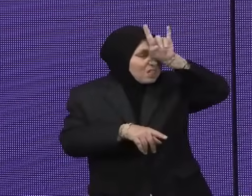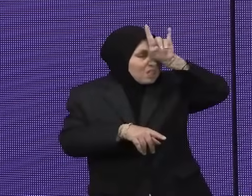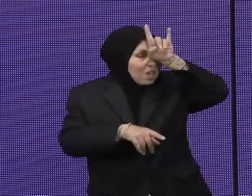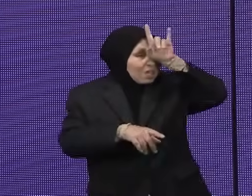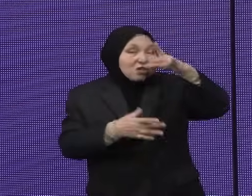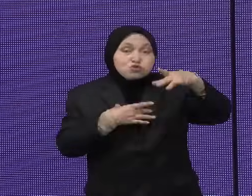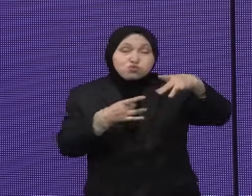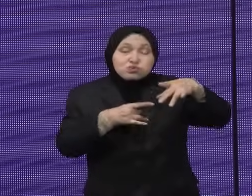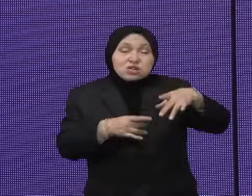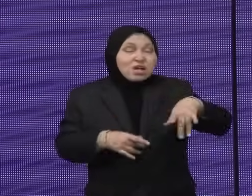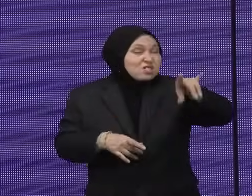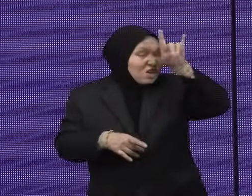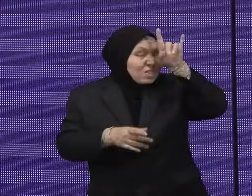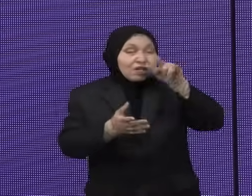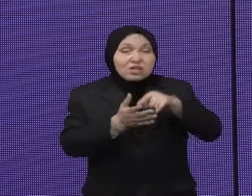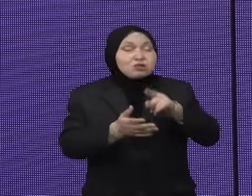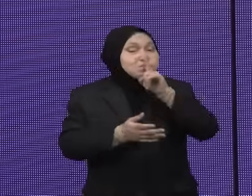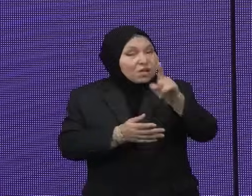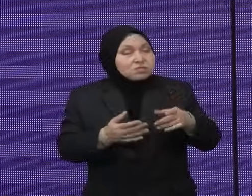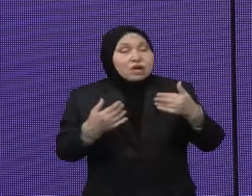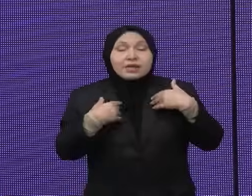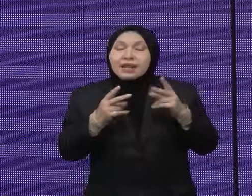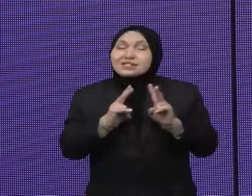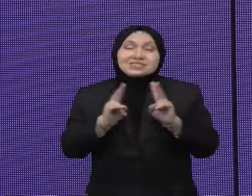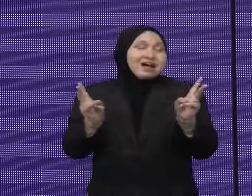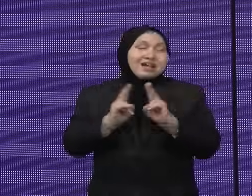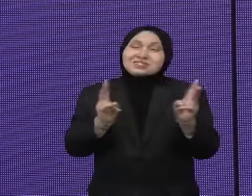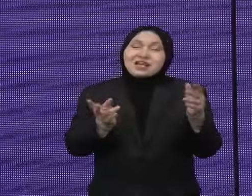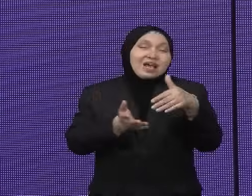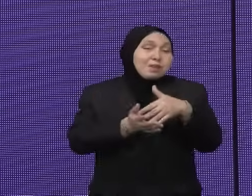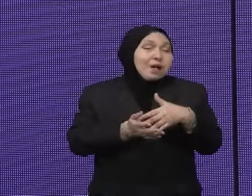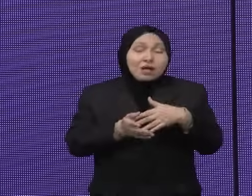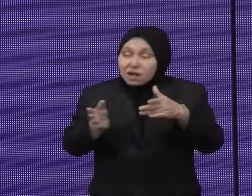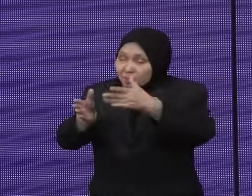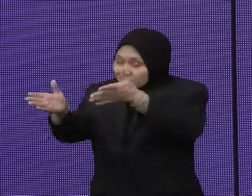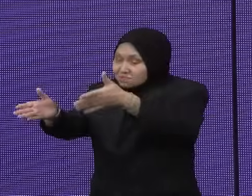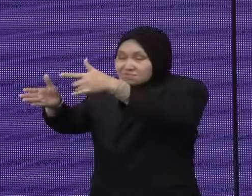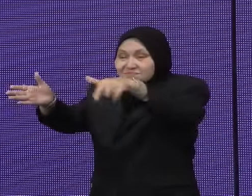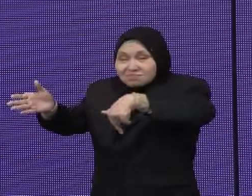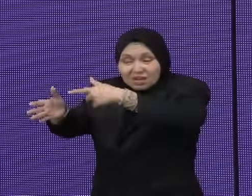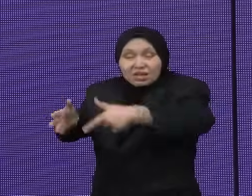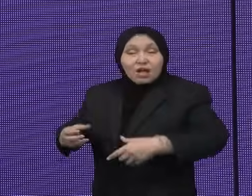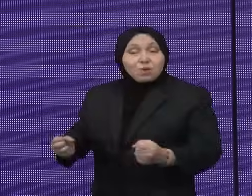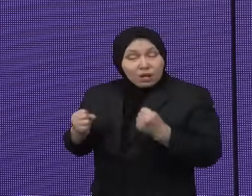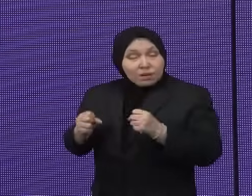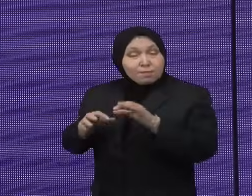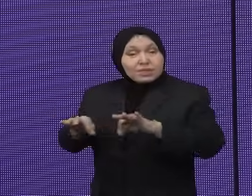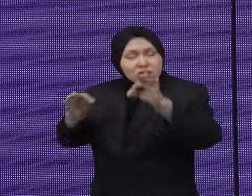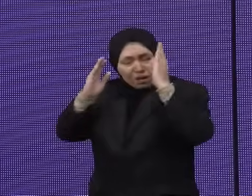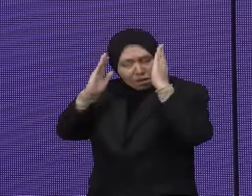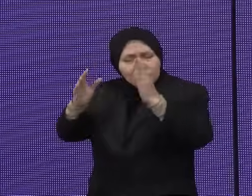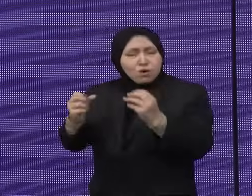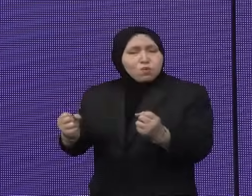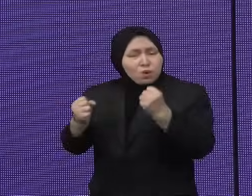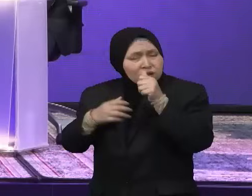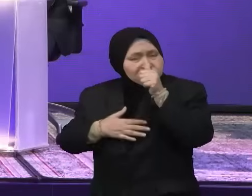yang sukakan taghut ini sebenarnya adalah amat-amat lemah. Kamu yang kuat. Yang penting kamu kenalah lebih kuat dan